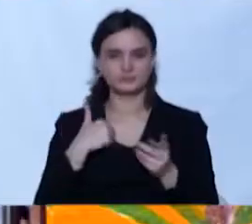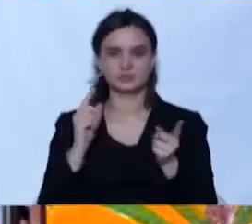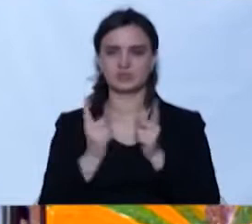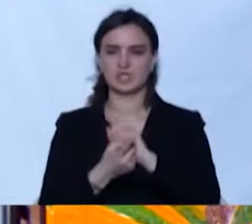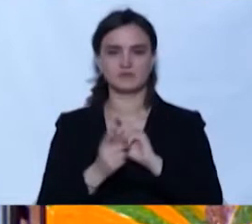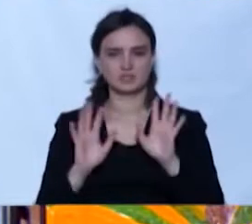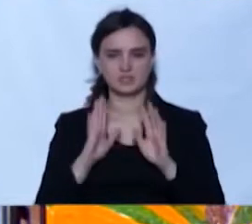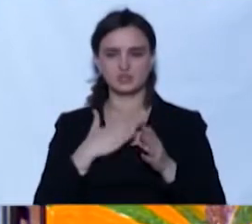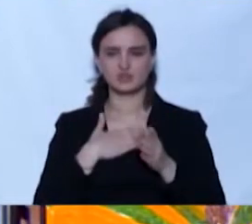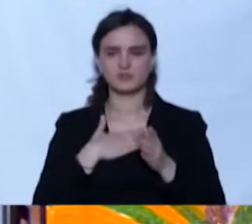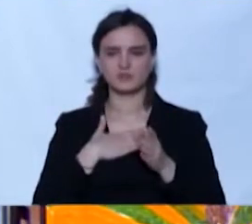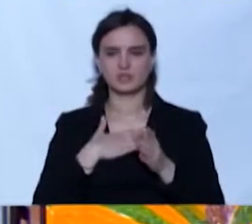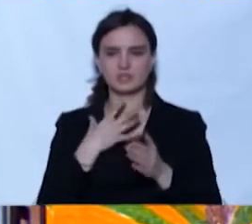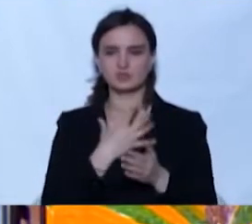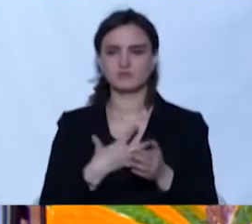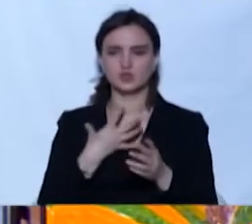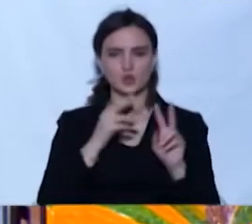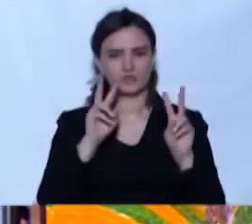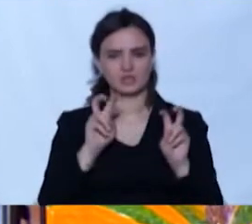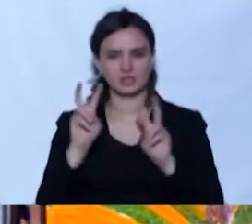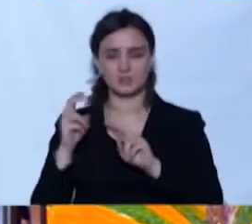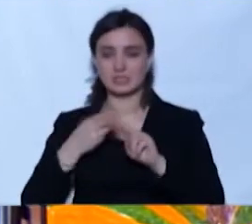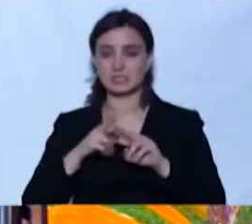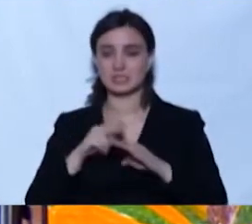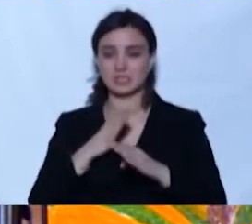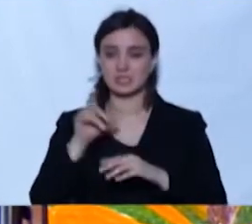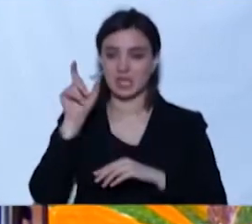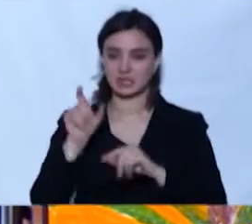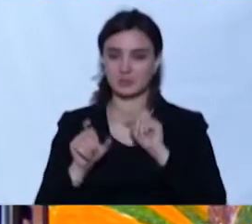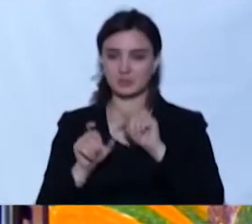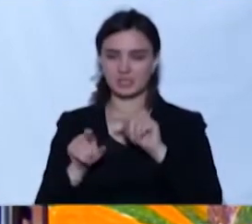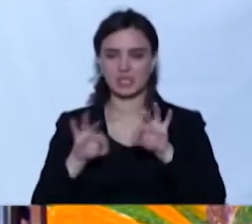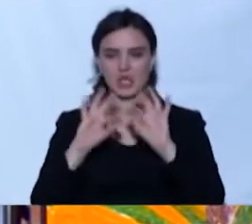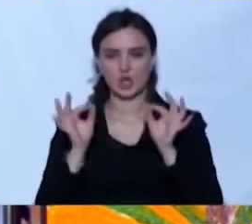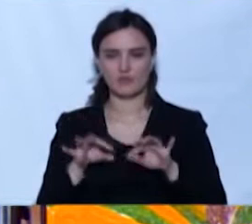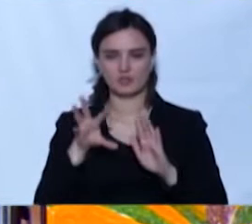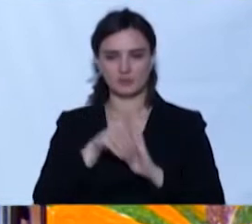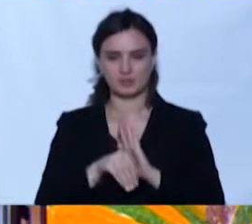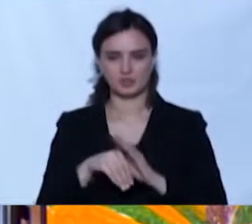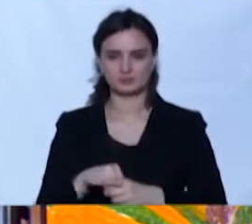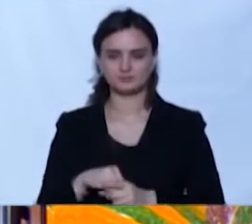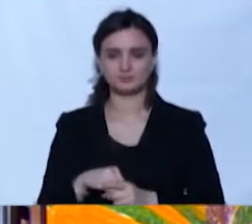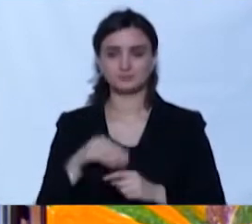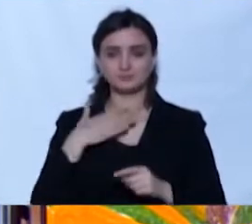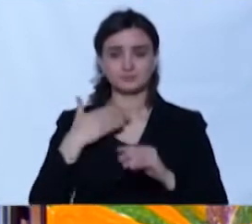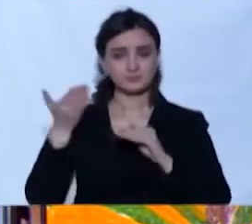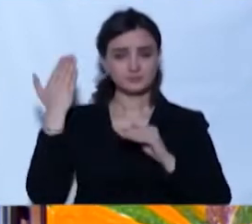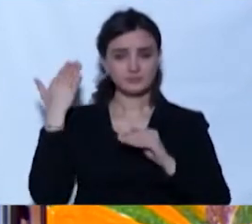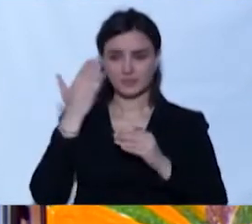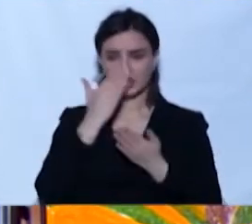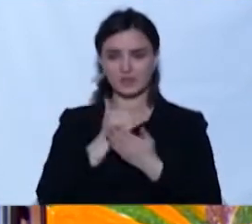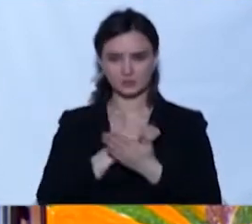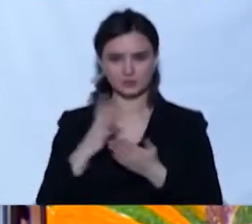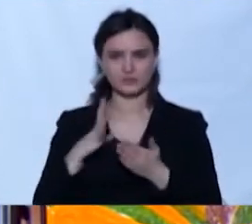ძირითად თემას, ეს გახლავთ ადამიანი ხელოვნებაში. ჩვენ წინა გაკვეთილზე ვისაუბრეთ